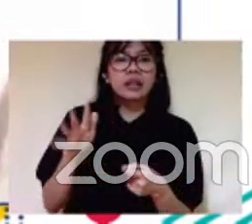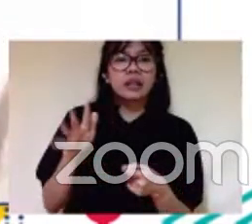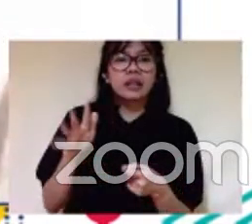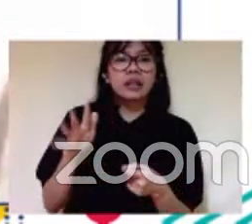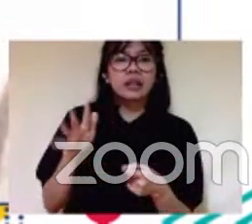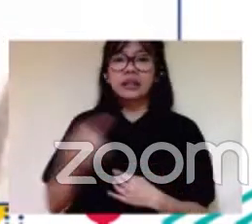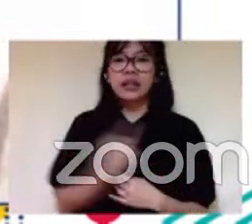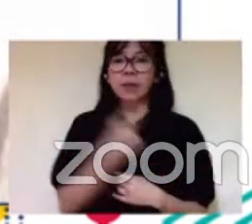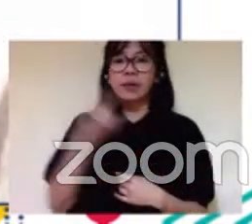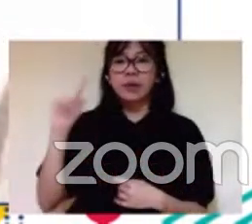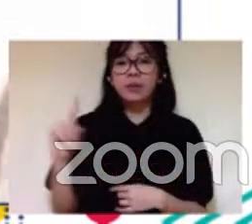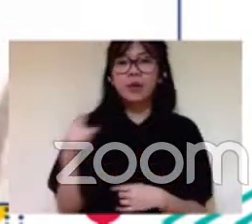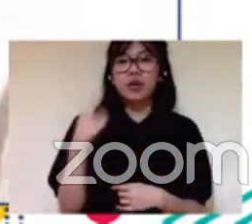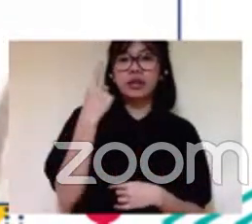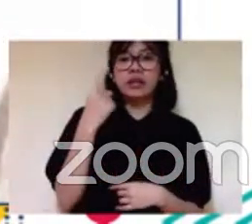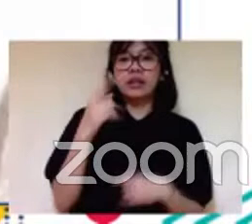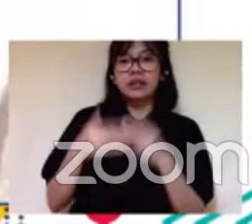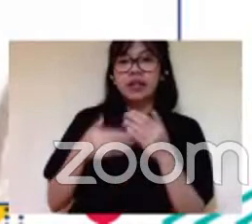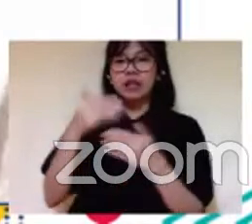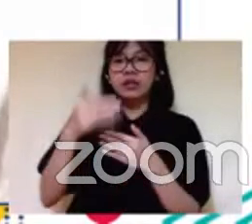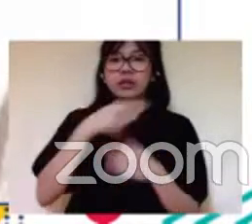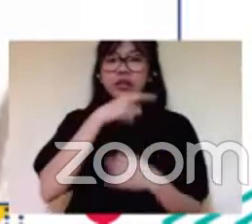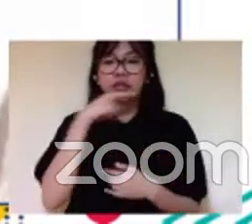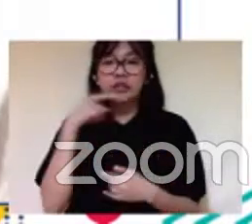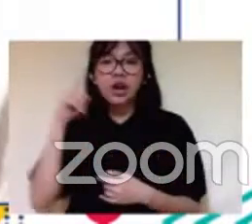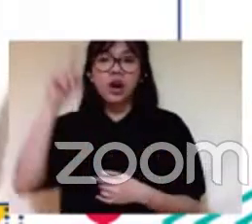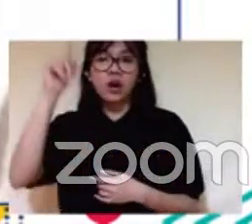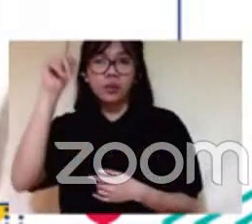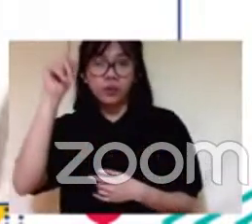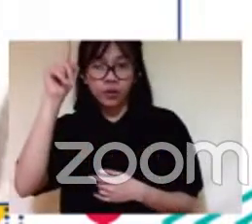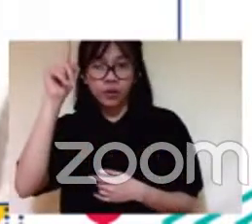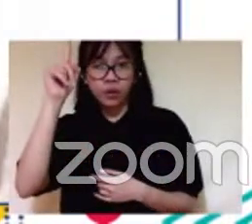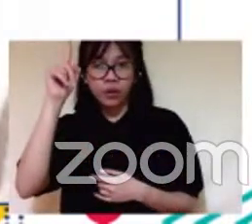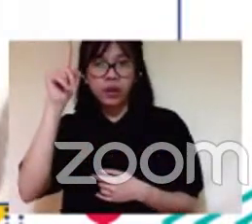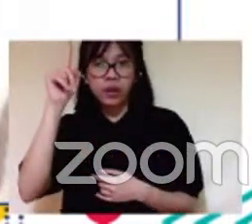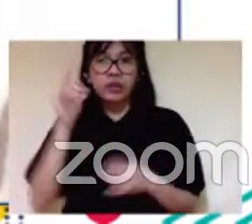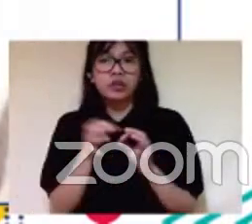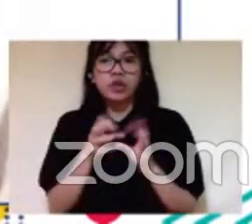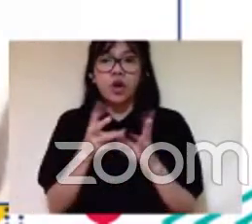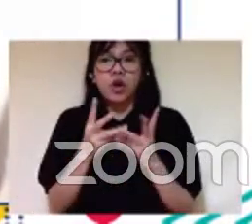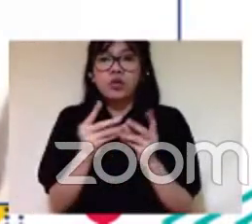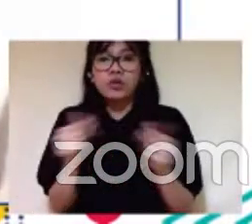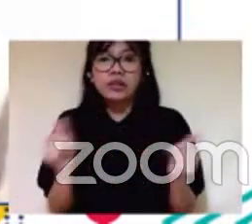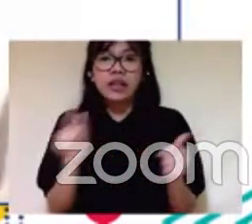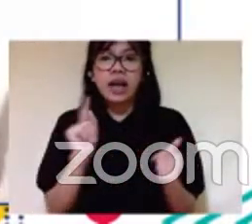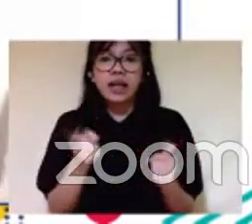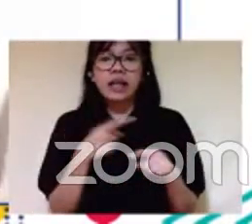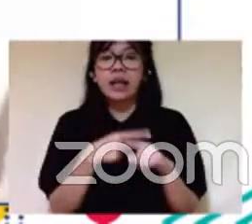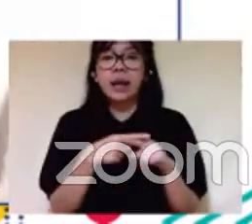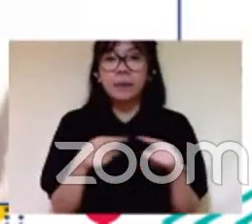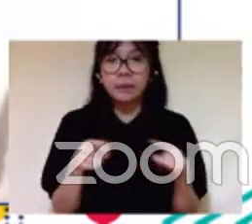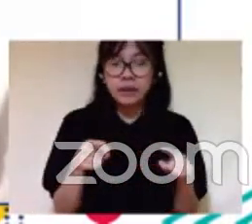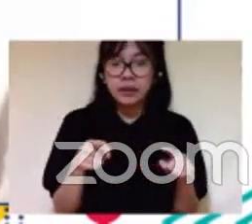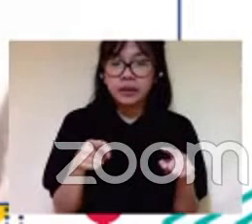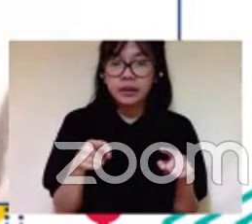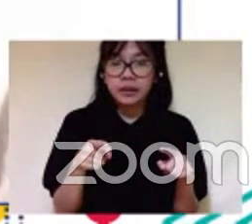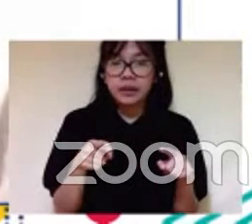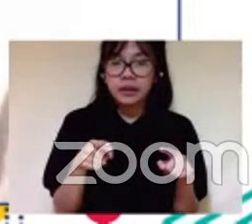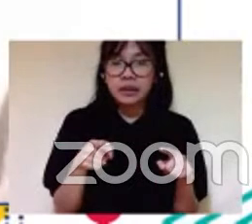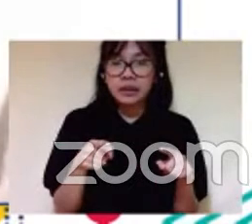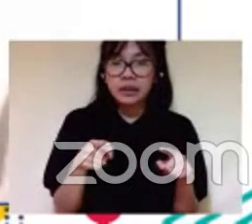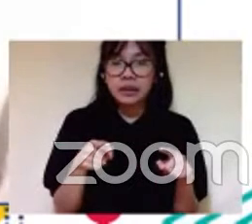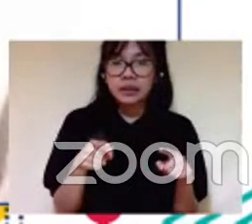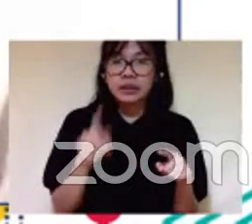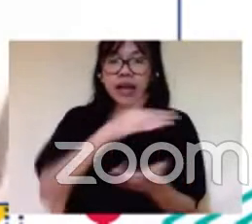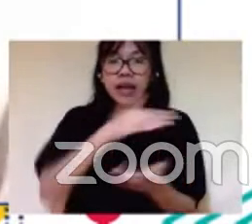Jadi insya Allah mudah-mudahan selalu ada ininya, selalu ada solusinya gitu ya. Sepanjang tentu saja bahwa itu memang data-datanya